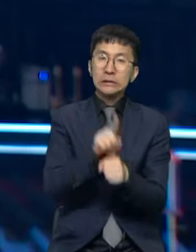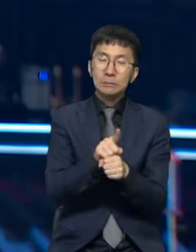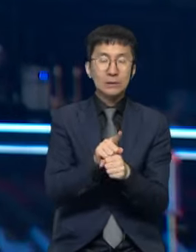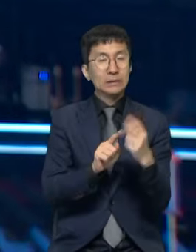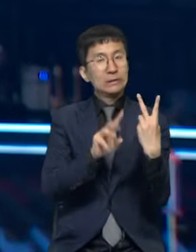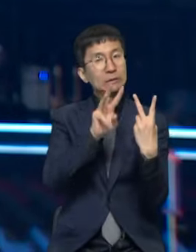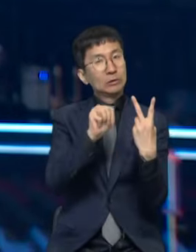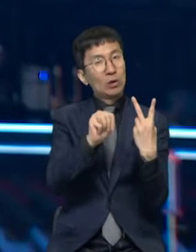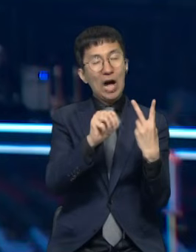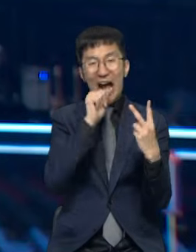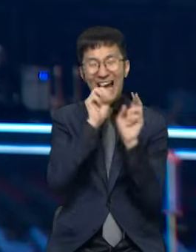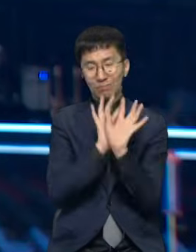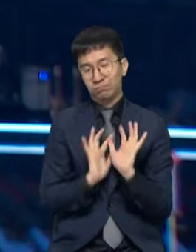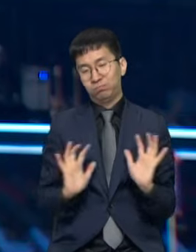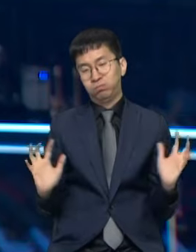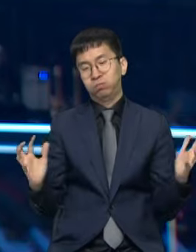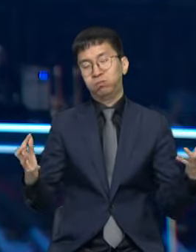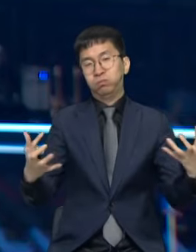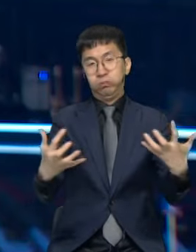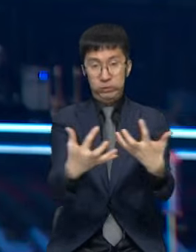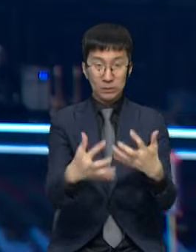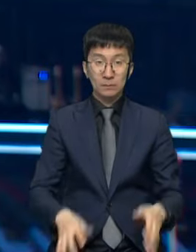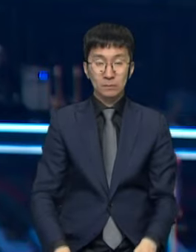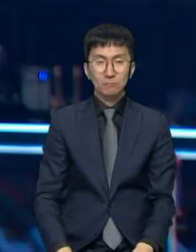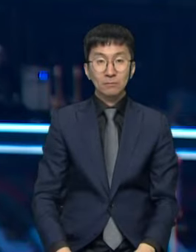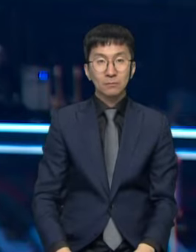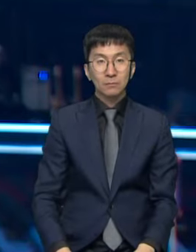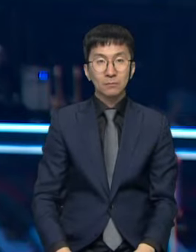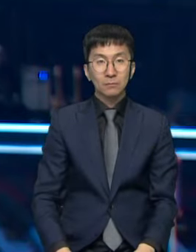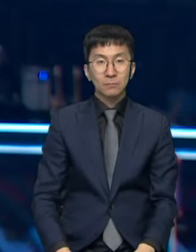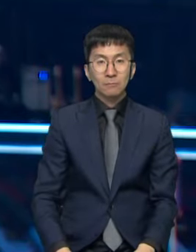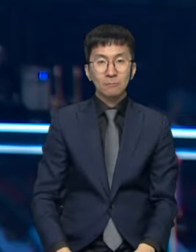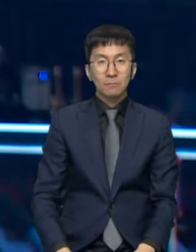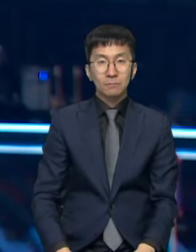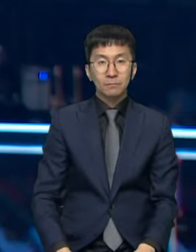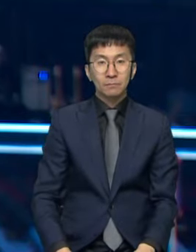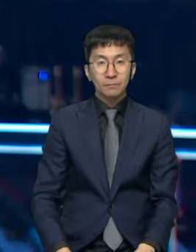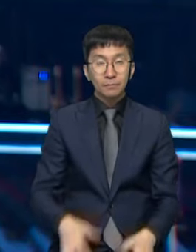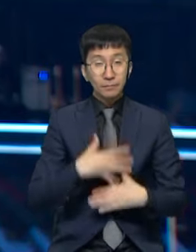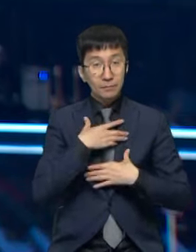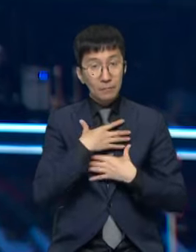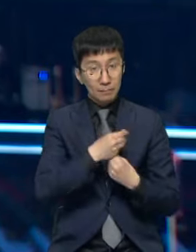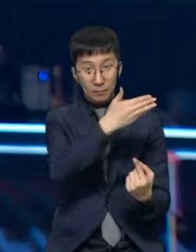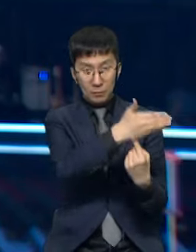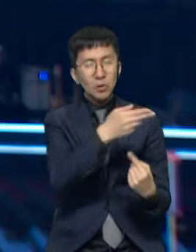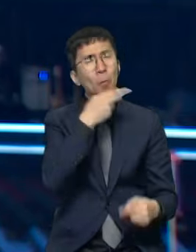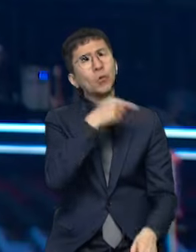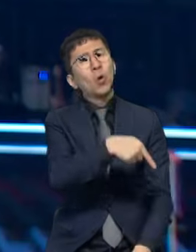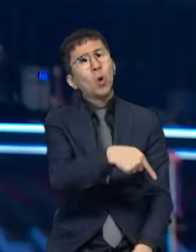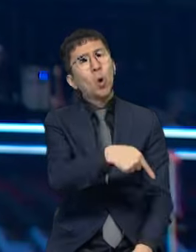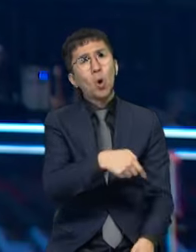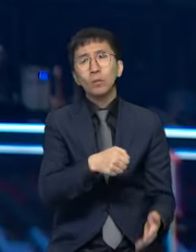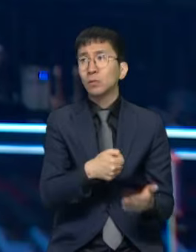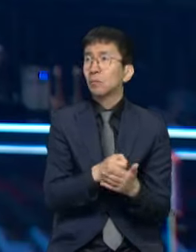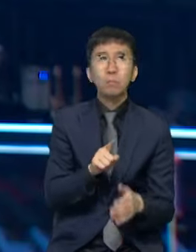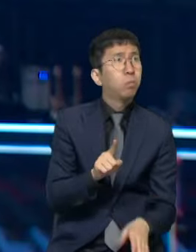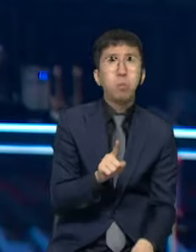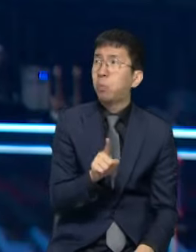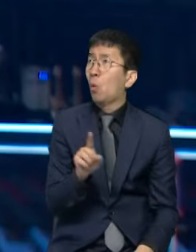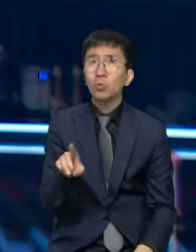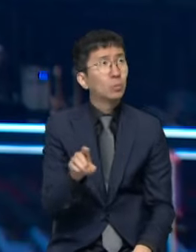펜스나 바리케이트로 봉쇄가 돼 있습니다. 또 그래서 이게 안내 표지판이나 이런 것도 없다 보니까 물어 입구를